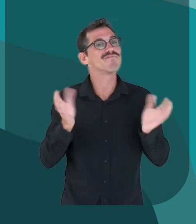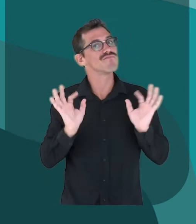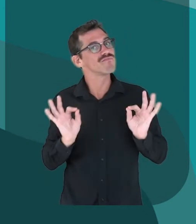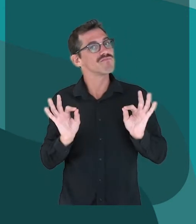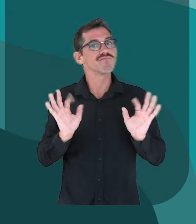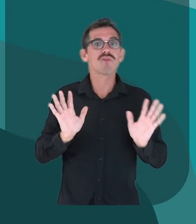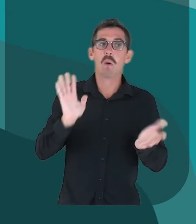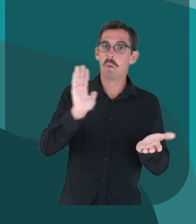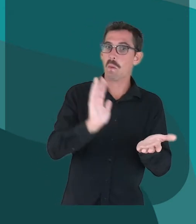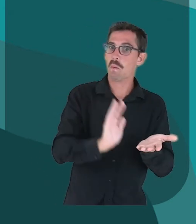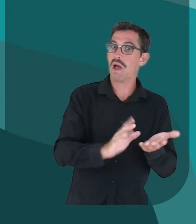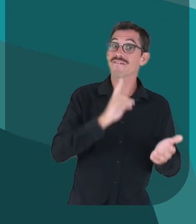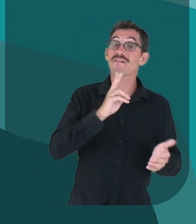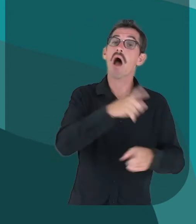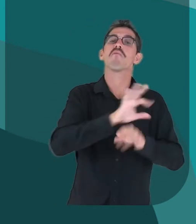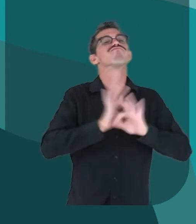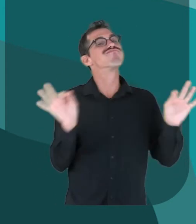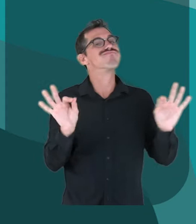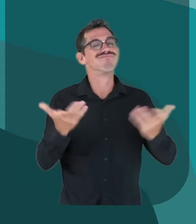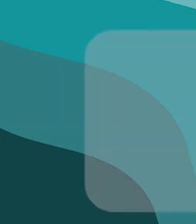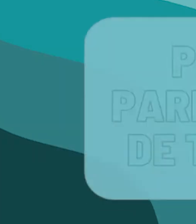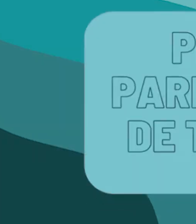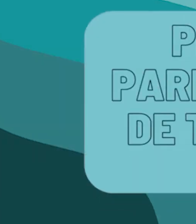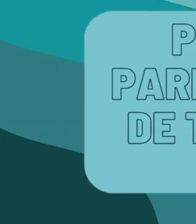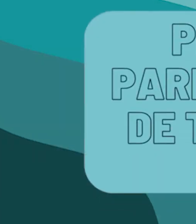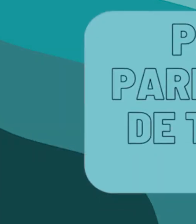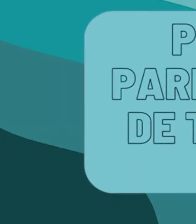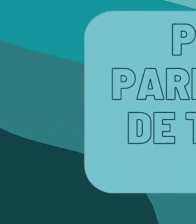relevé là, quand ça allait moins bien puis tout. Là. Fait que c'était vraiment fantastique.